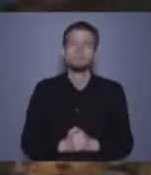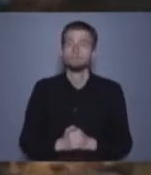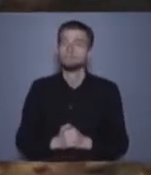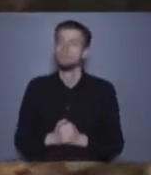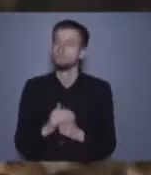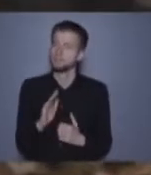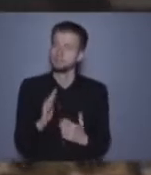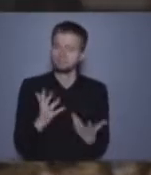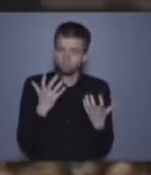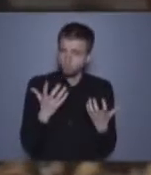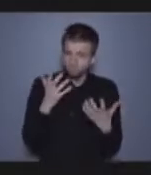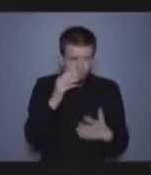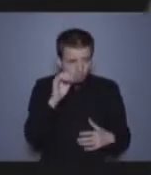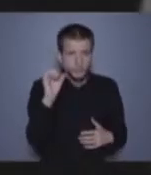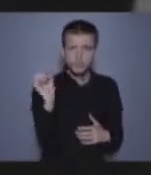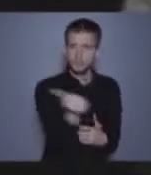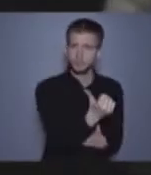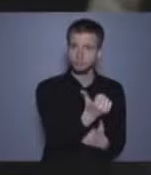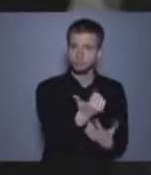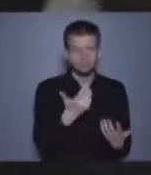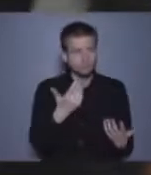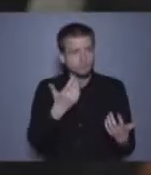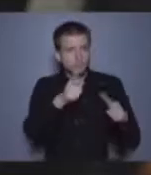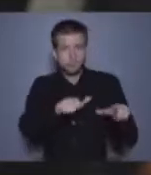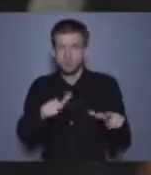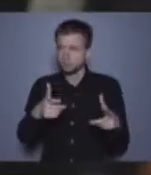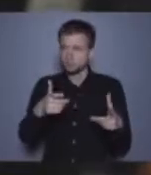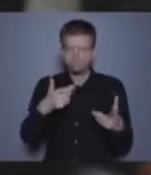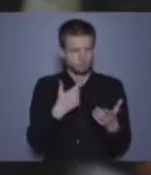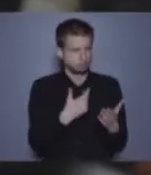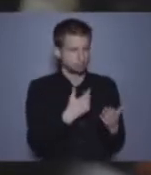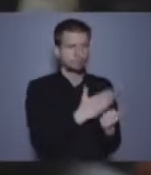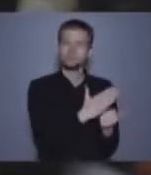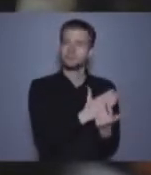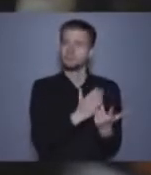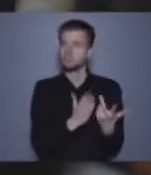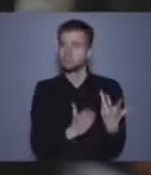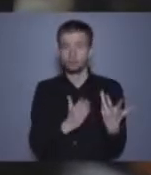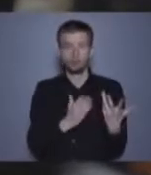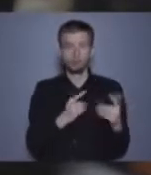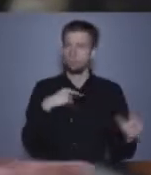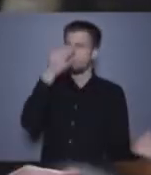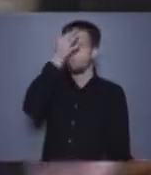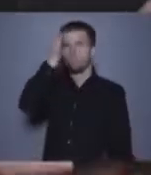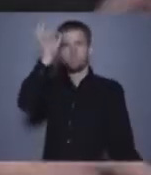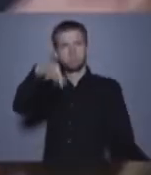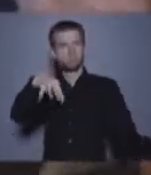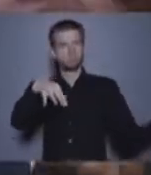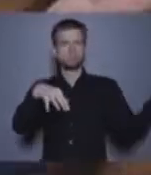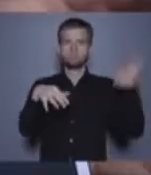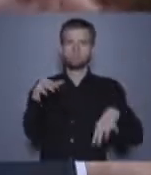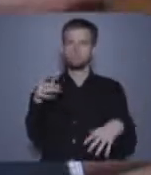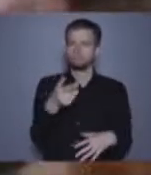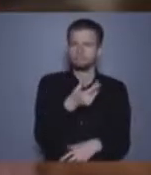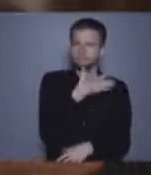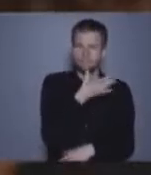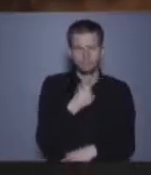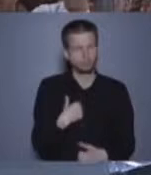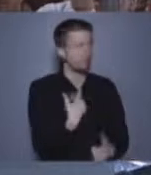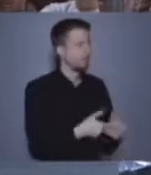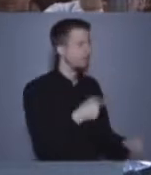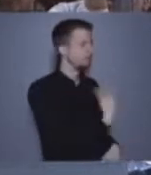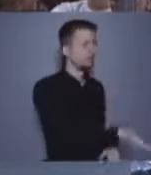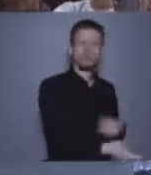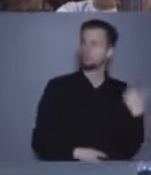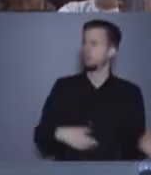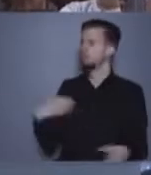bien que chacun comprenne que ces choses-là ne s'improvisent pas. On ne peut pas venir dire on va faire ci, on va faire là, et personne